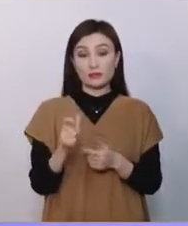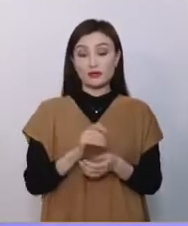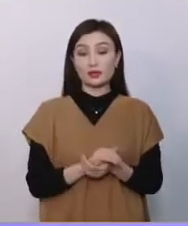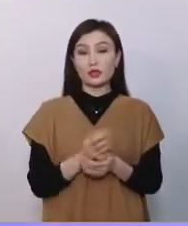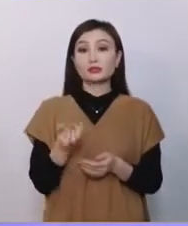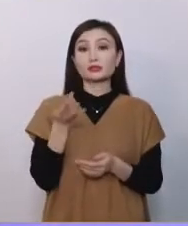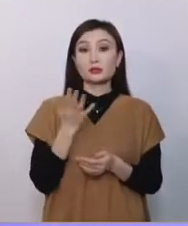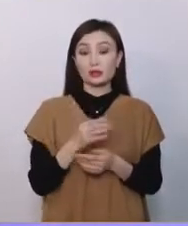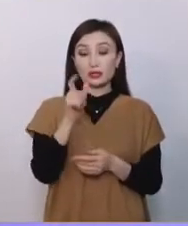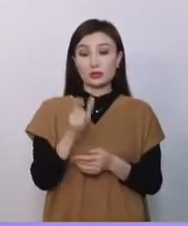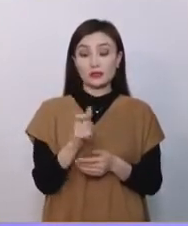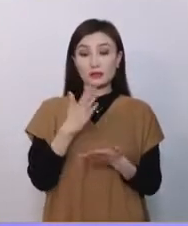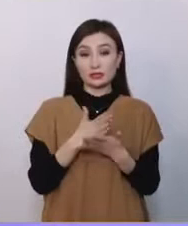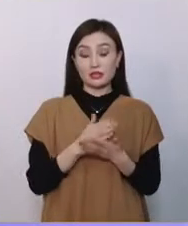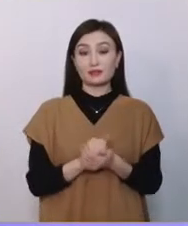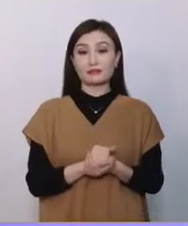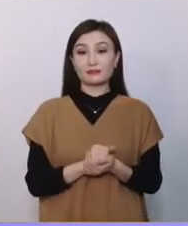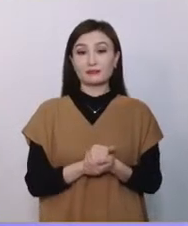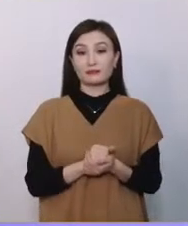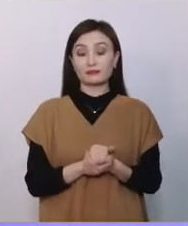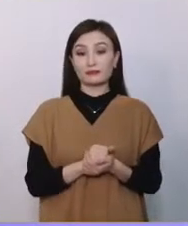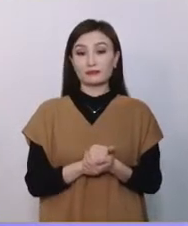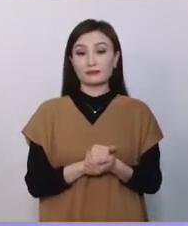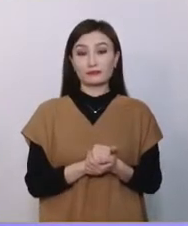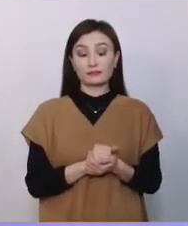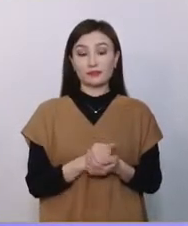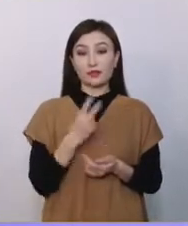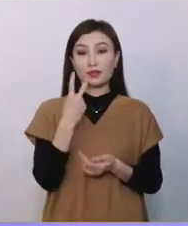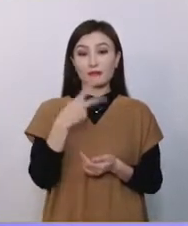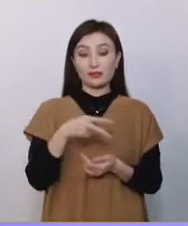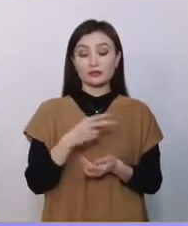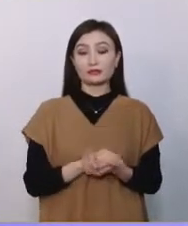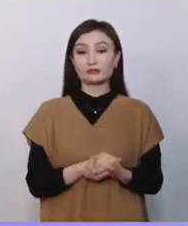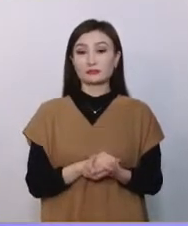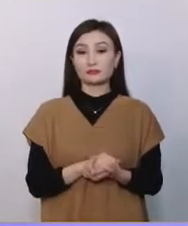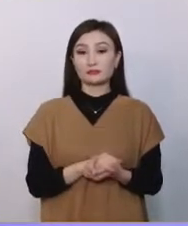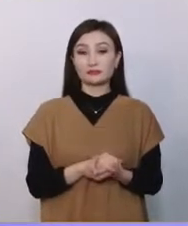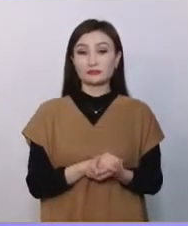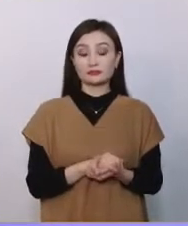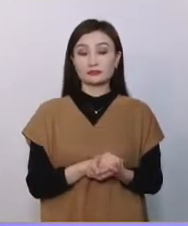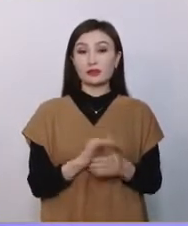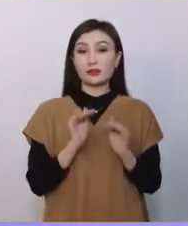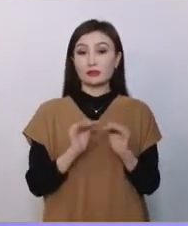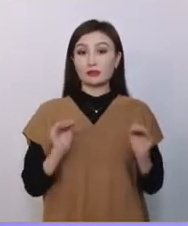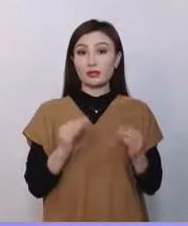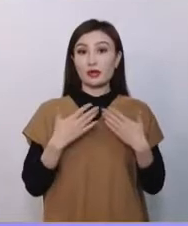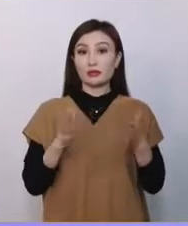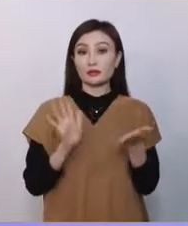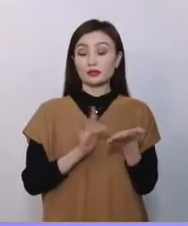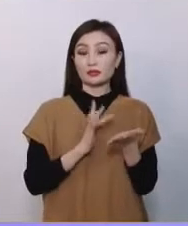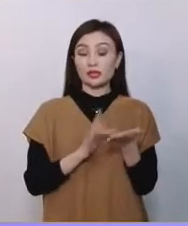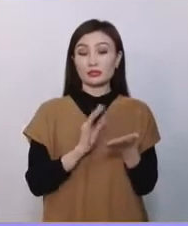сколько с человек стала в классе 20 ребята откройте тетради